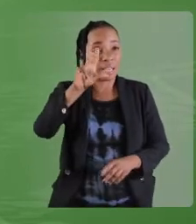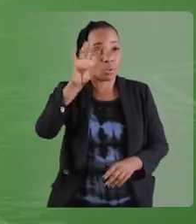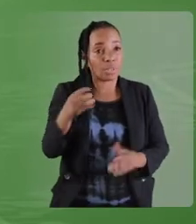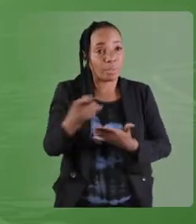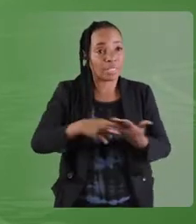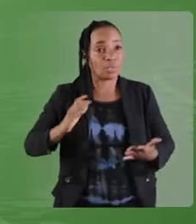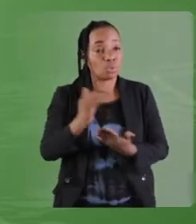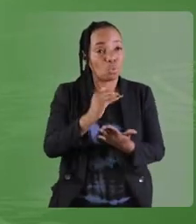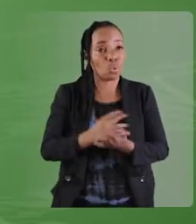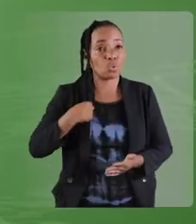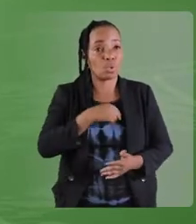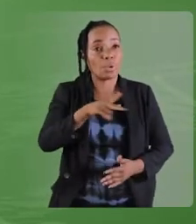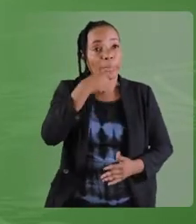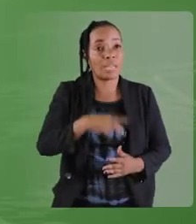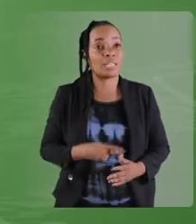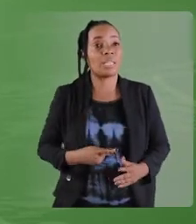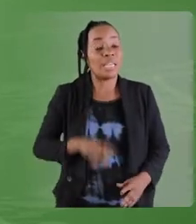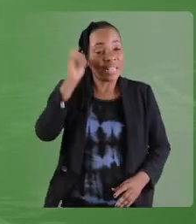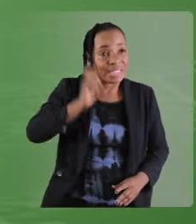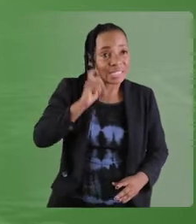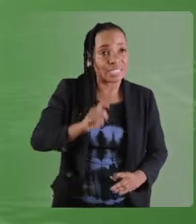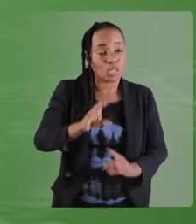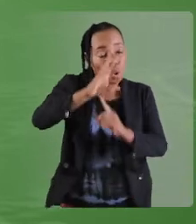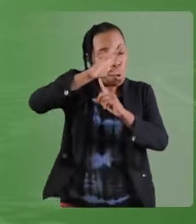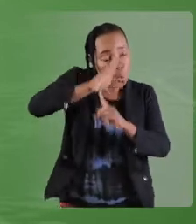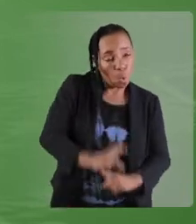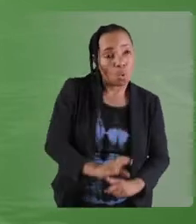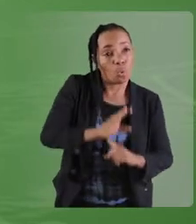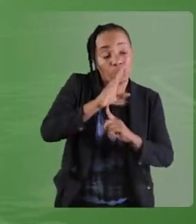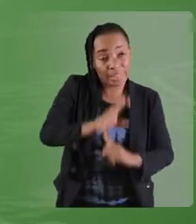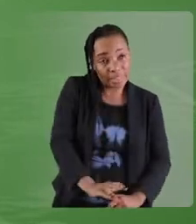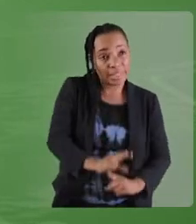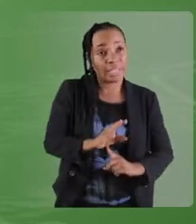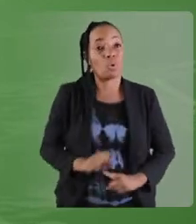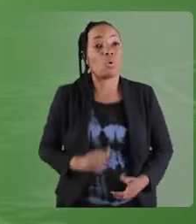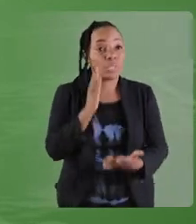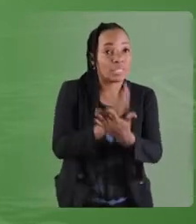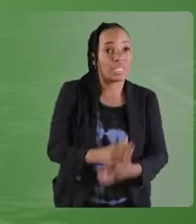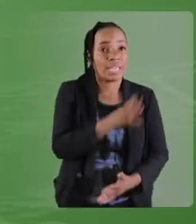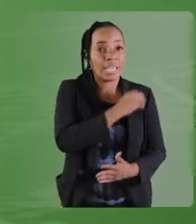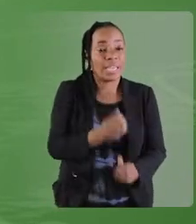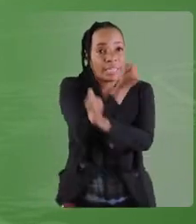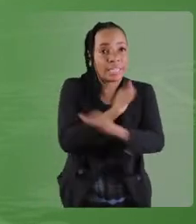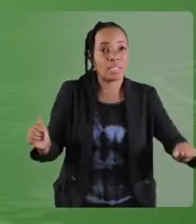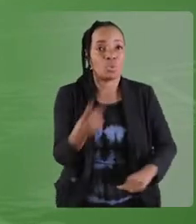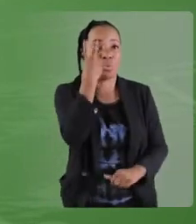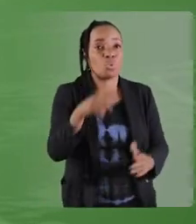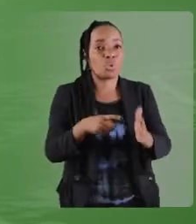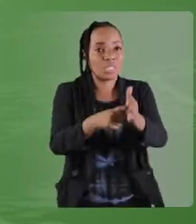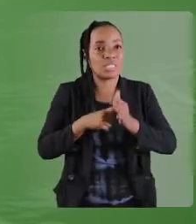réflexion, d'examiner la nécessité de décoloniser et désaliéner, deux exigences de